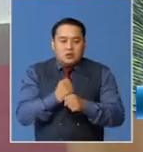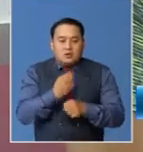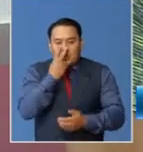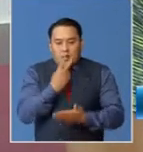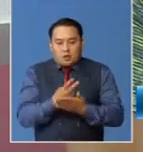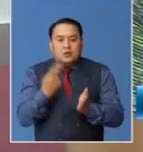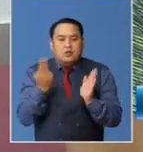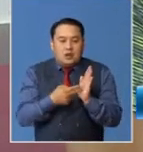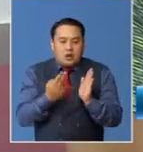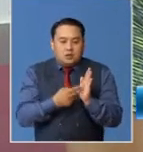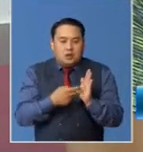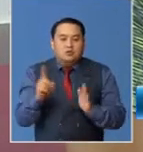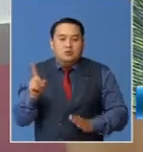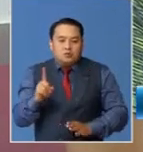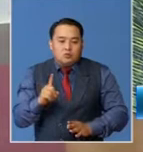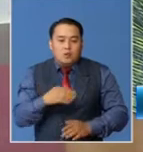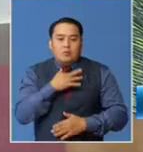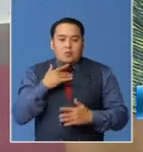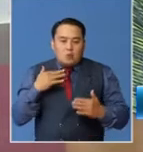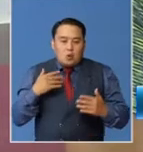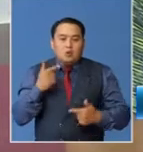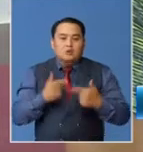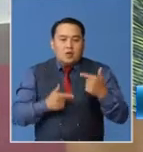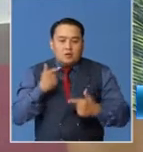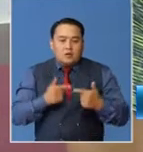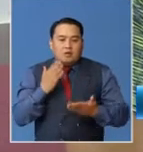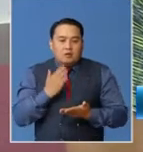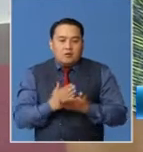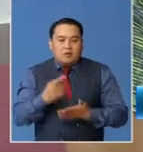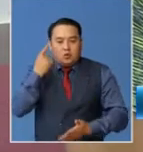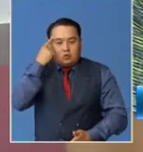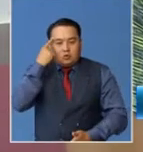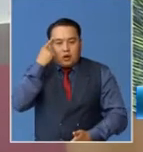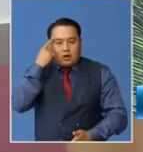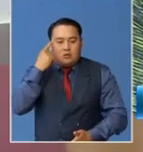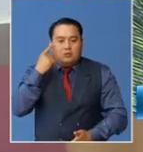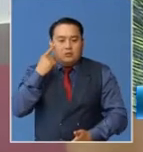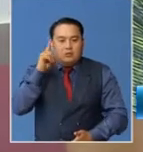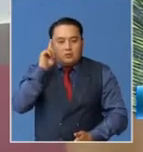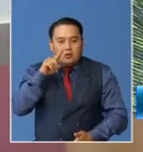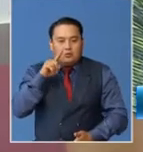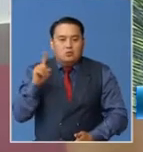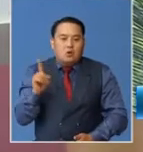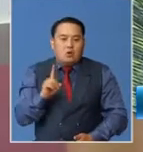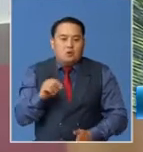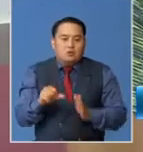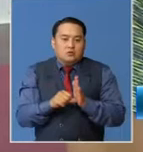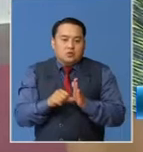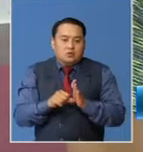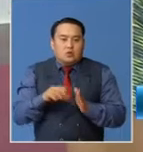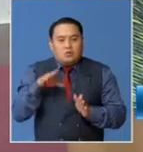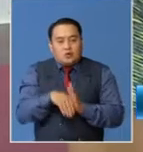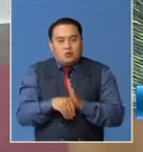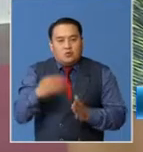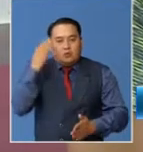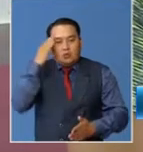И когда узнала, что очень много соперников, потом подумала, ладно, хотя бы в шестерку войти, что ли.